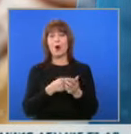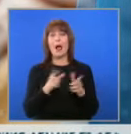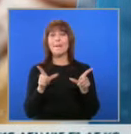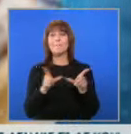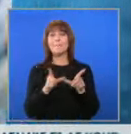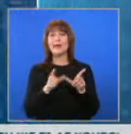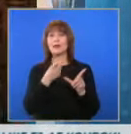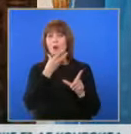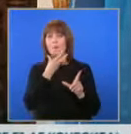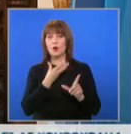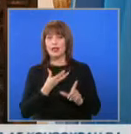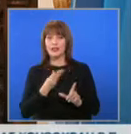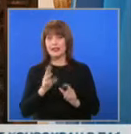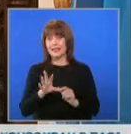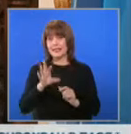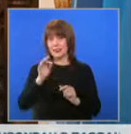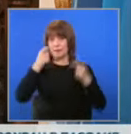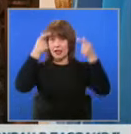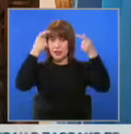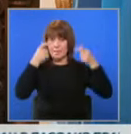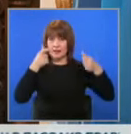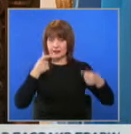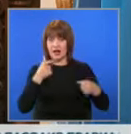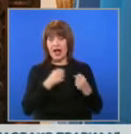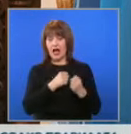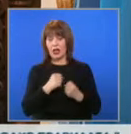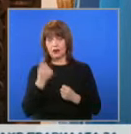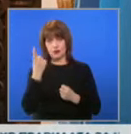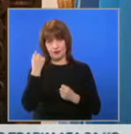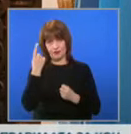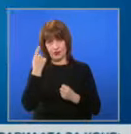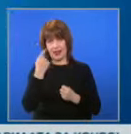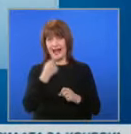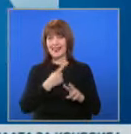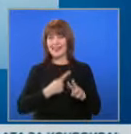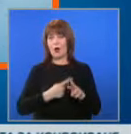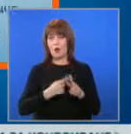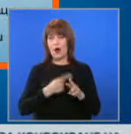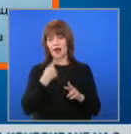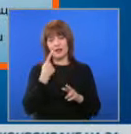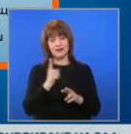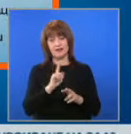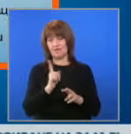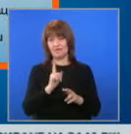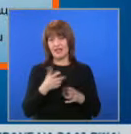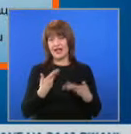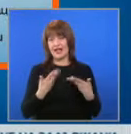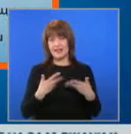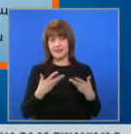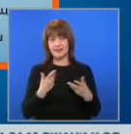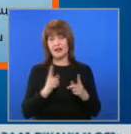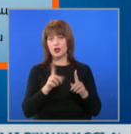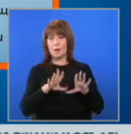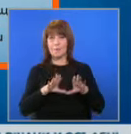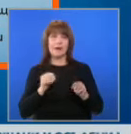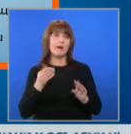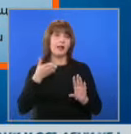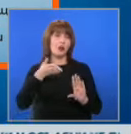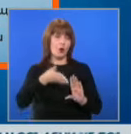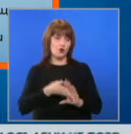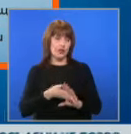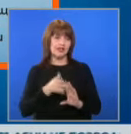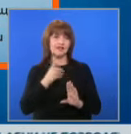право да бъдат избрани за патриарх. Късно вчера пловдивският митрополит Николай обяви, че не желае и няма да приеме да бъде включван като